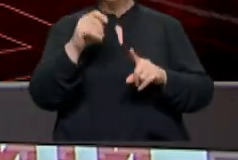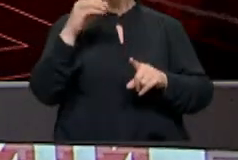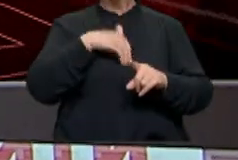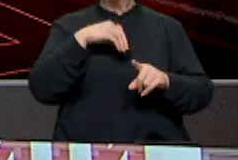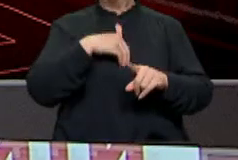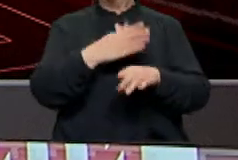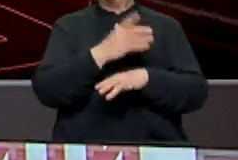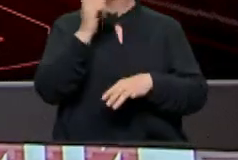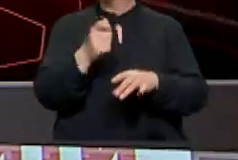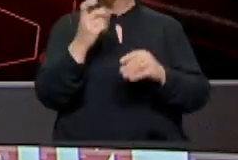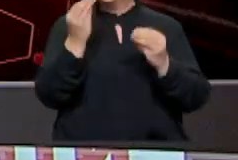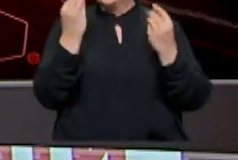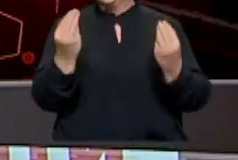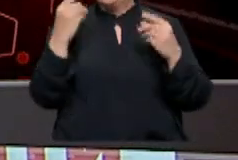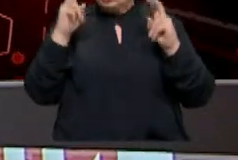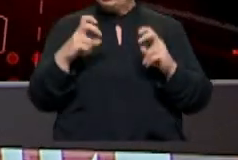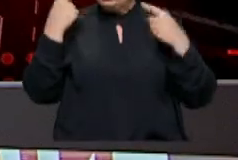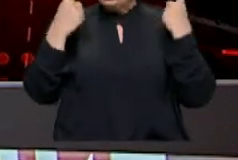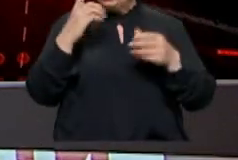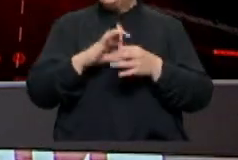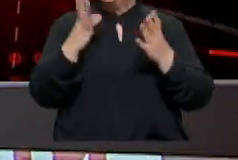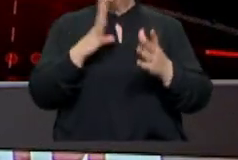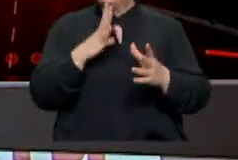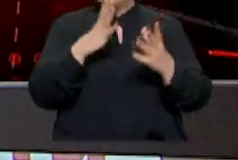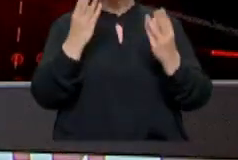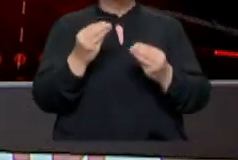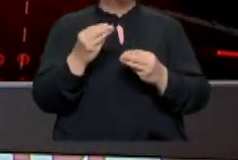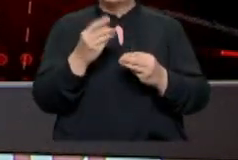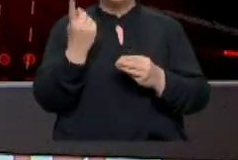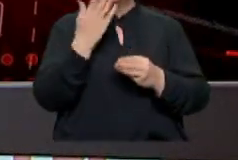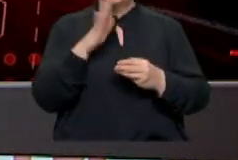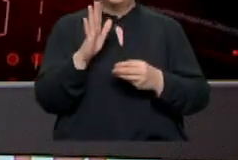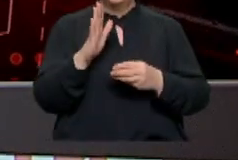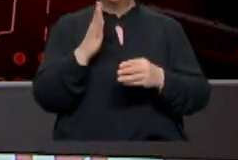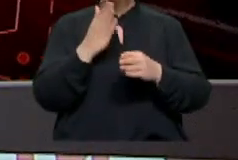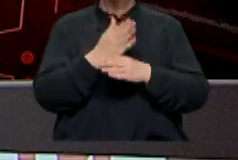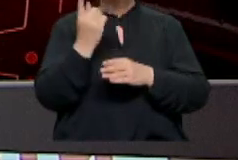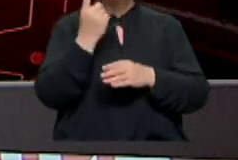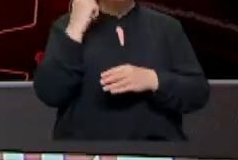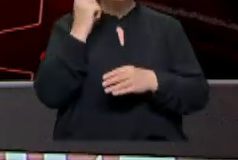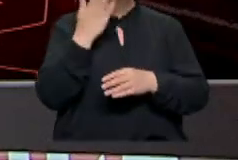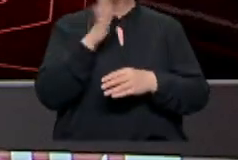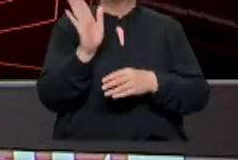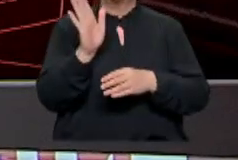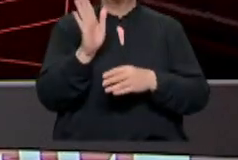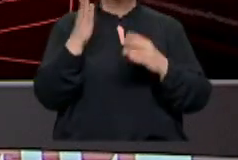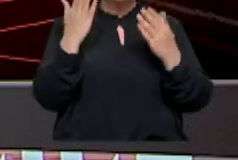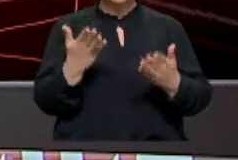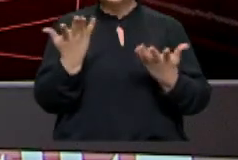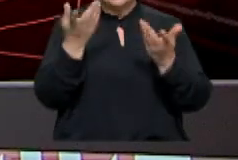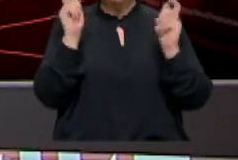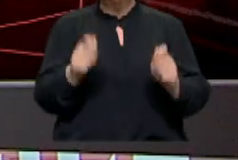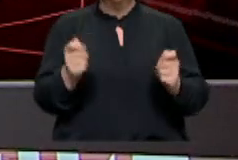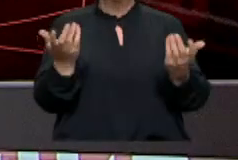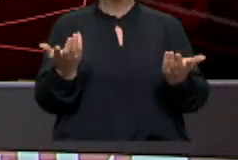Sanırsın hakikaten üstüne düşünüyorlar, bir çözüm var filan olacak. Yok, öyle bir şey yok. Doğru düz bir şey duyduğumuz yok. Kaldı ki ne